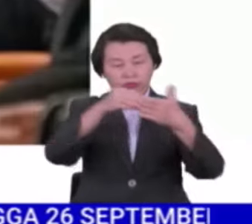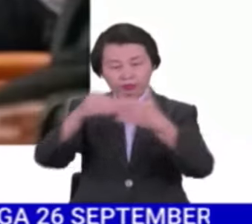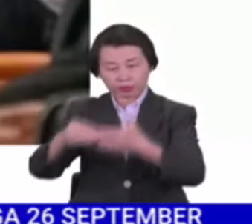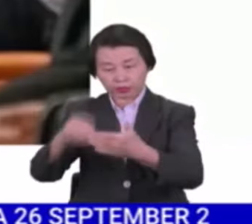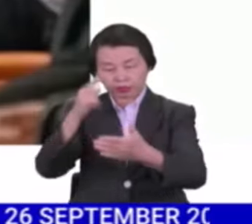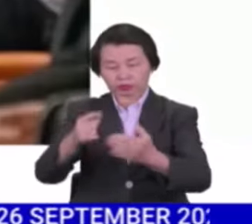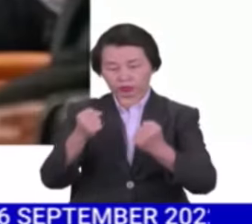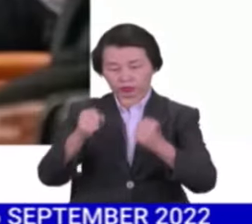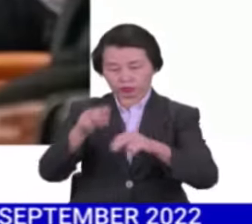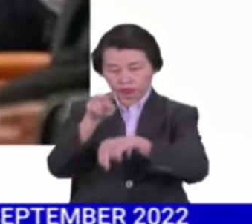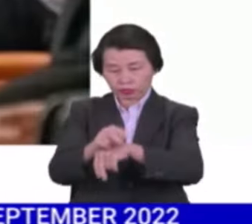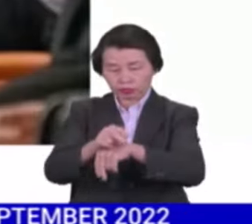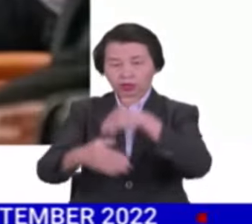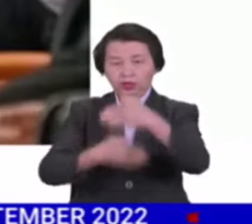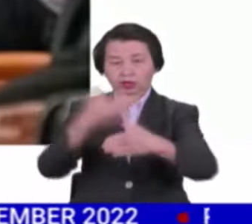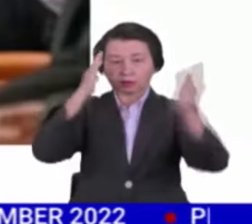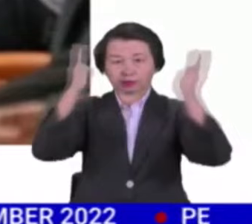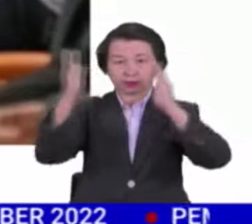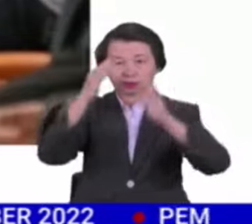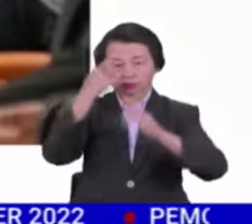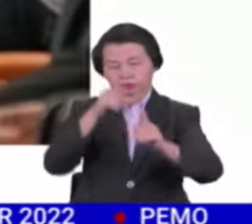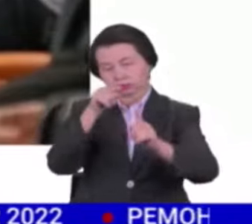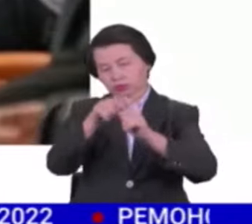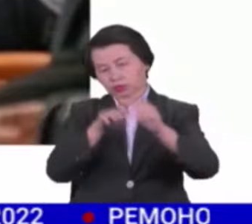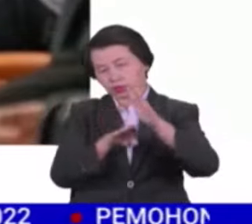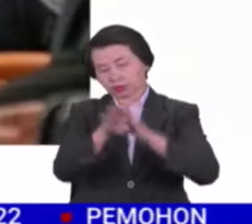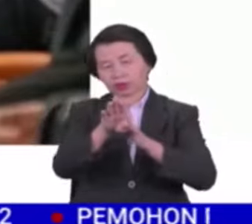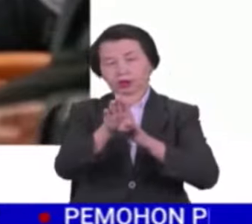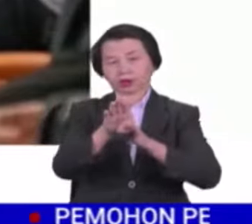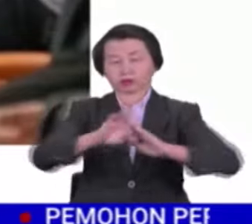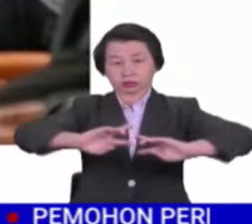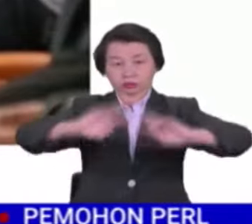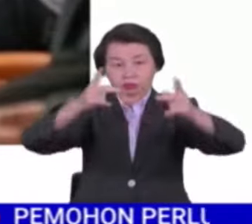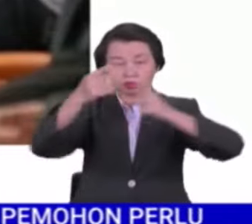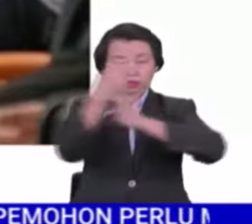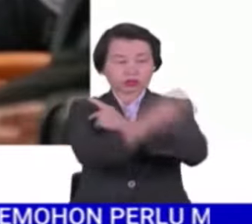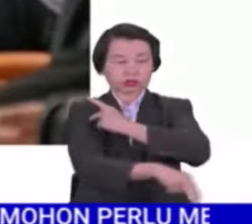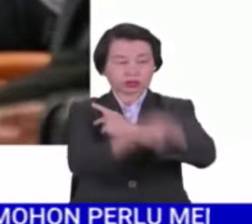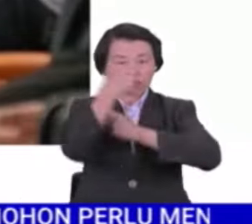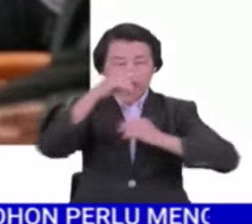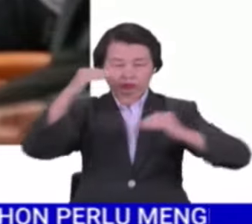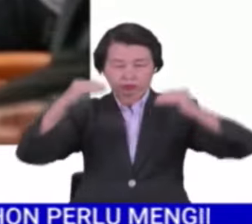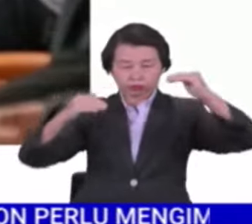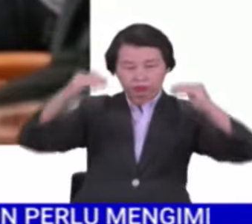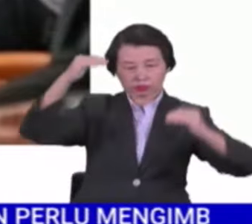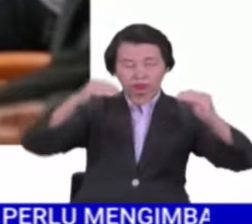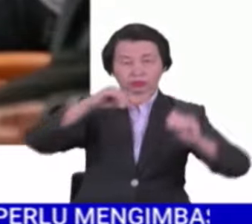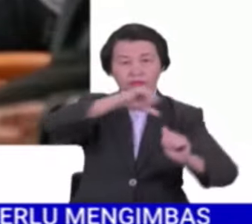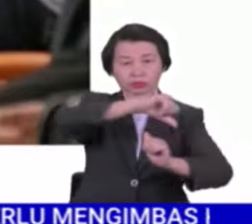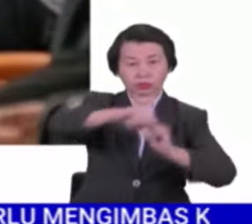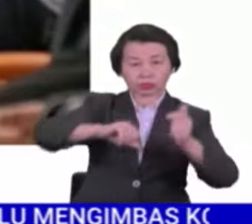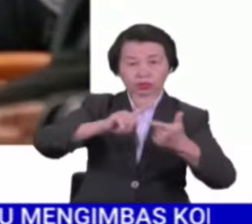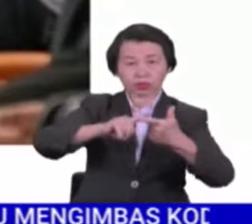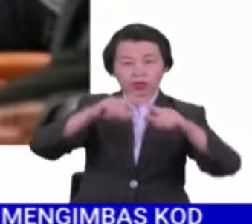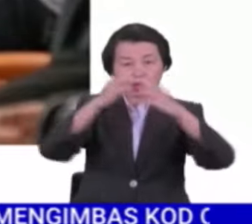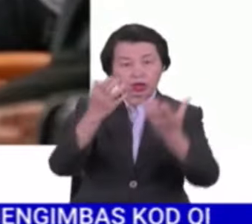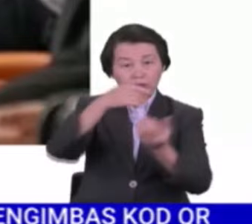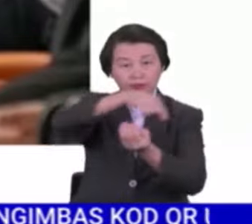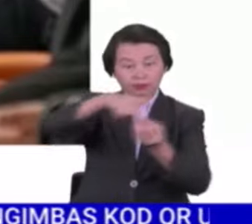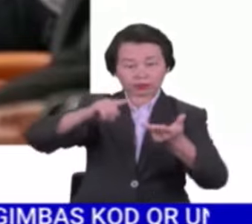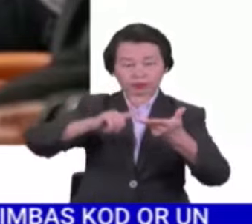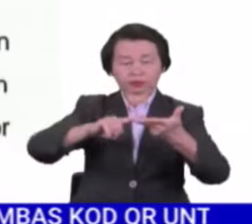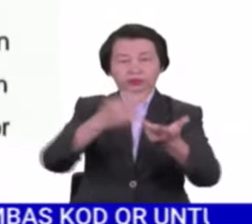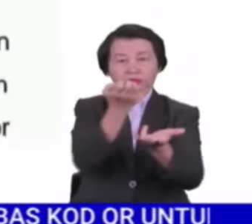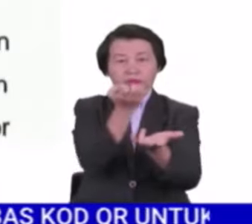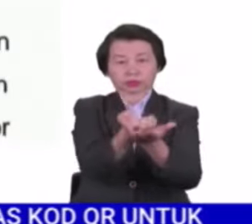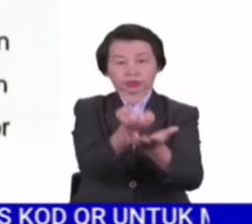dalam memantau kemajuan Malaysia ke arah pertumbuhan pembangunan negara bagi mengimbangi aspek sosial alam sekitar dan